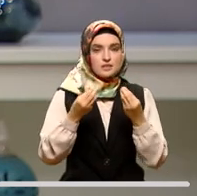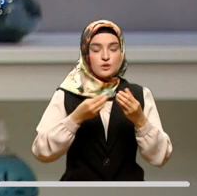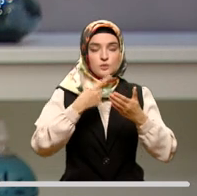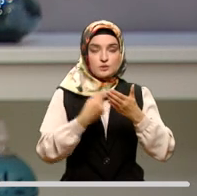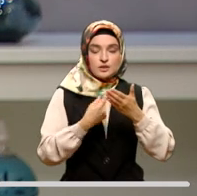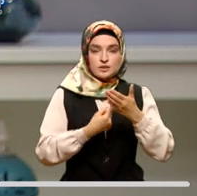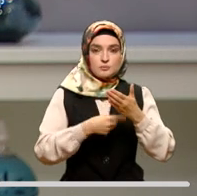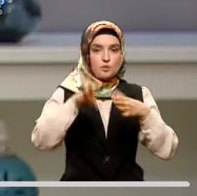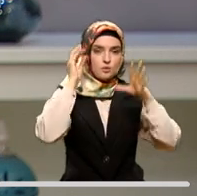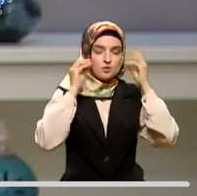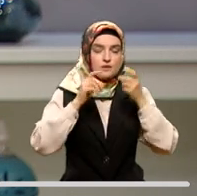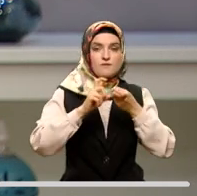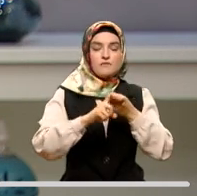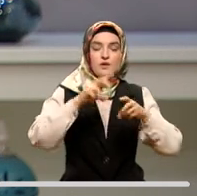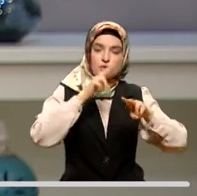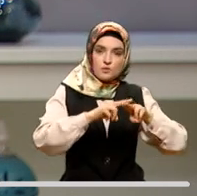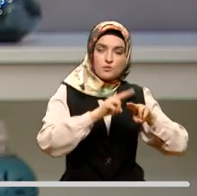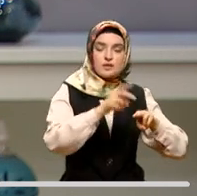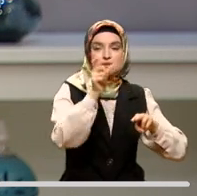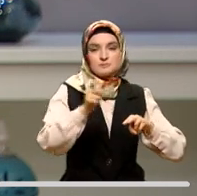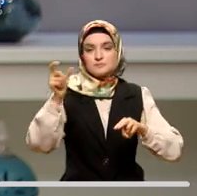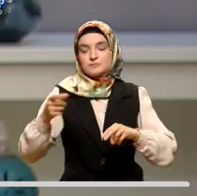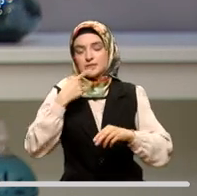öğreteninizdir. Bu manada gerçekten sizlere böyle